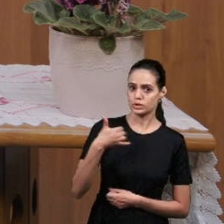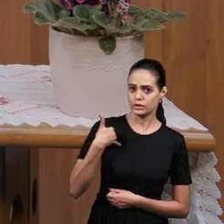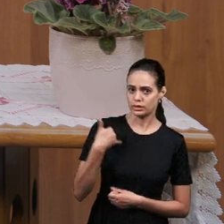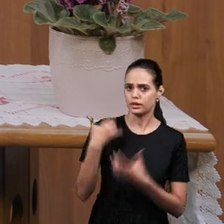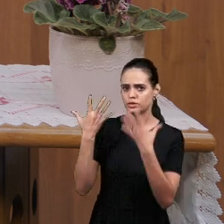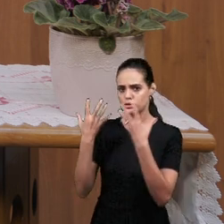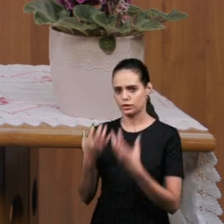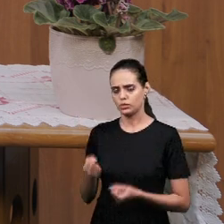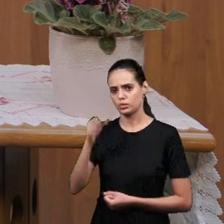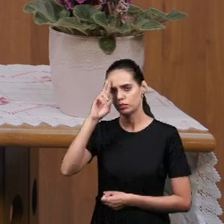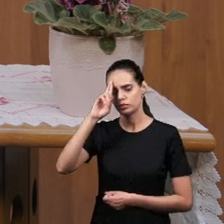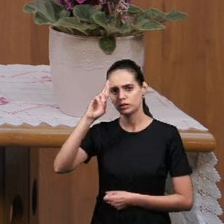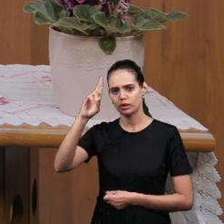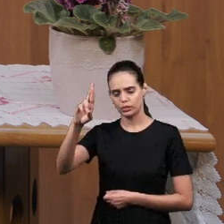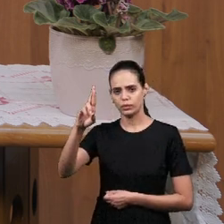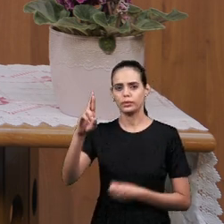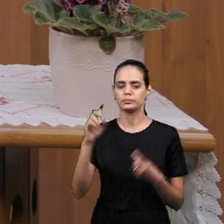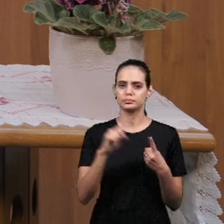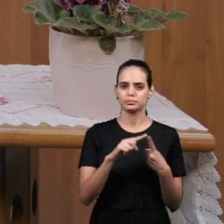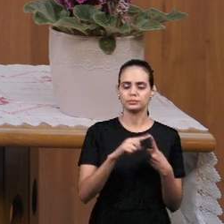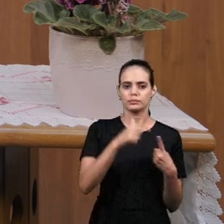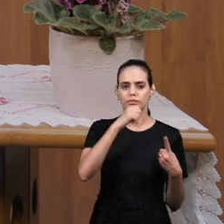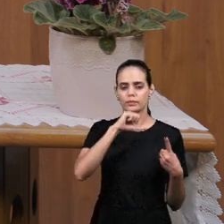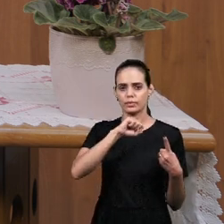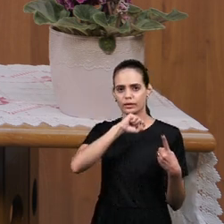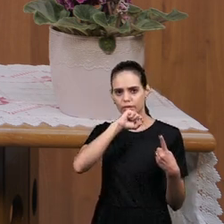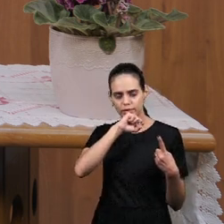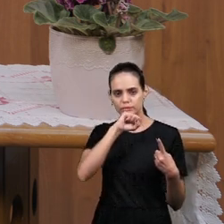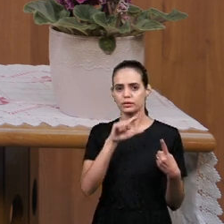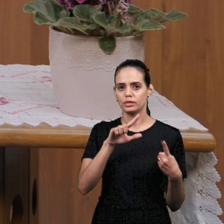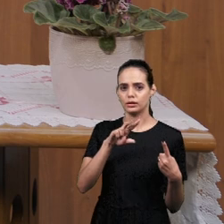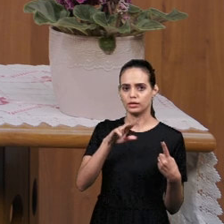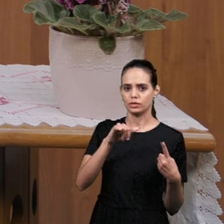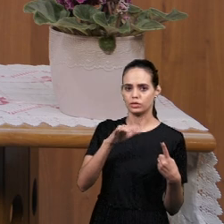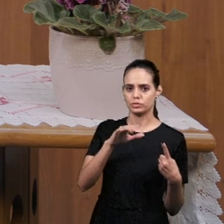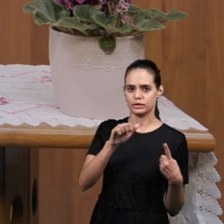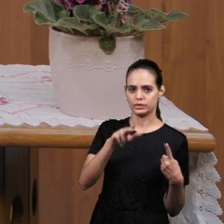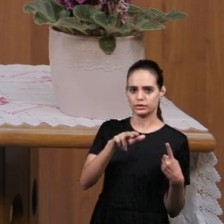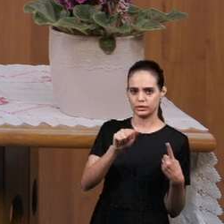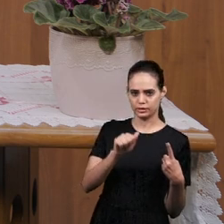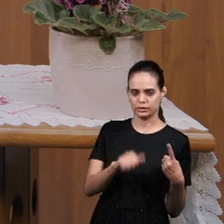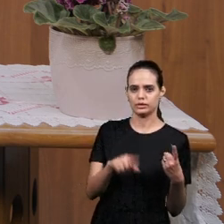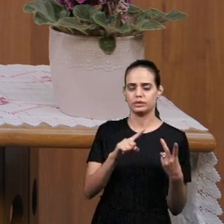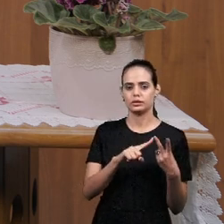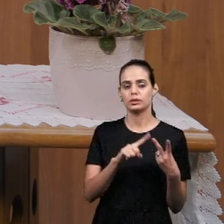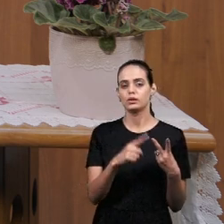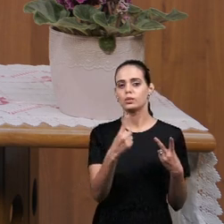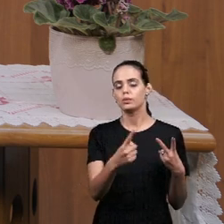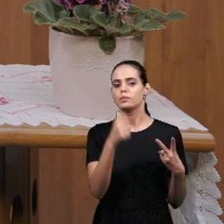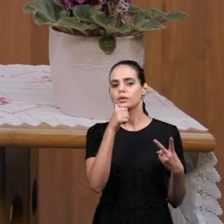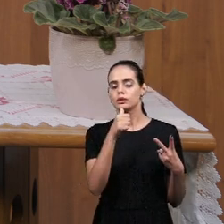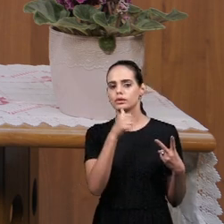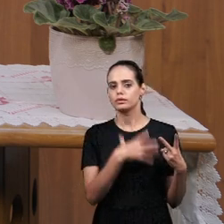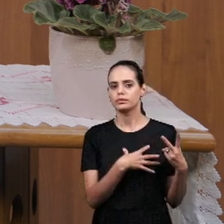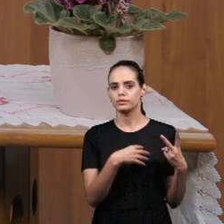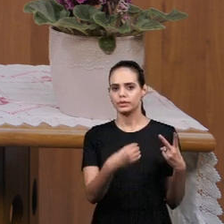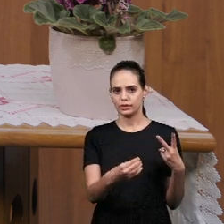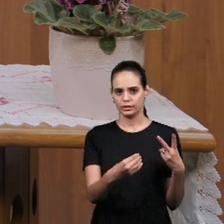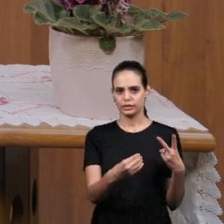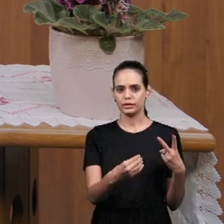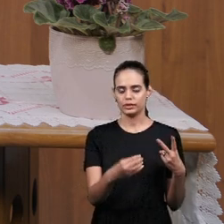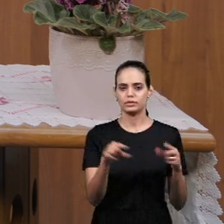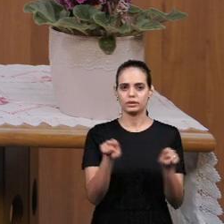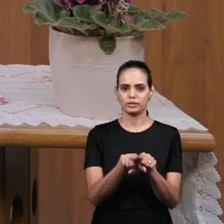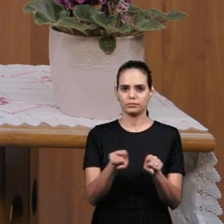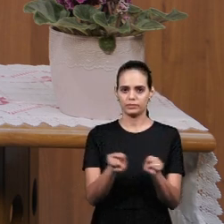notre sœur Luciana Brito Marques, et aussi une fille, Anne Julia Brito Marques. Le pasteur est parti